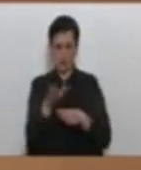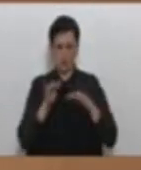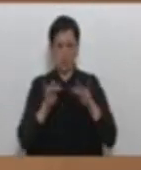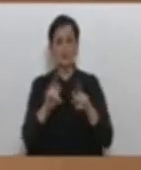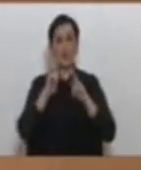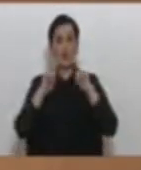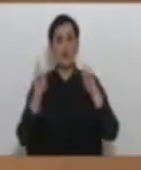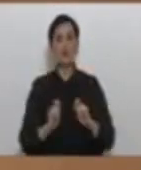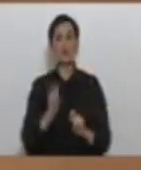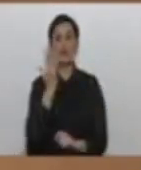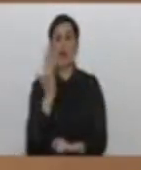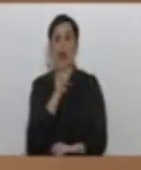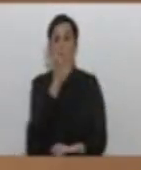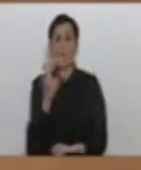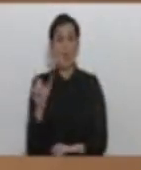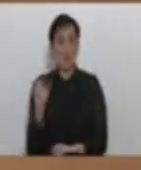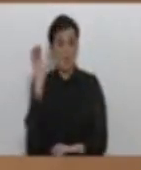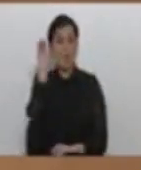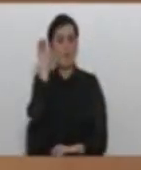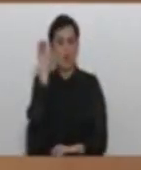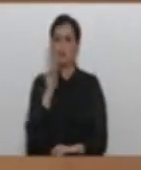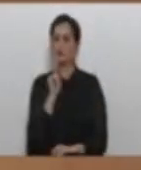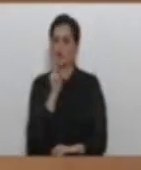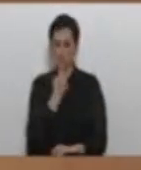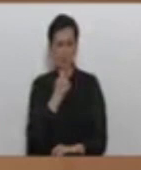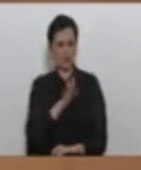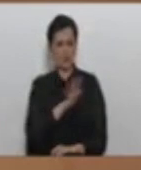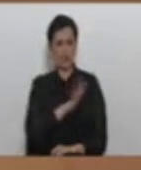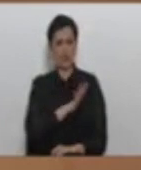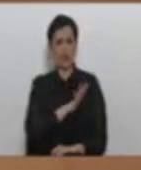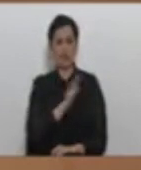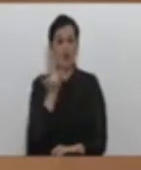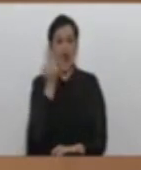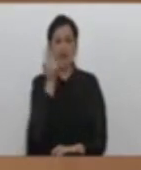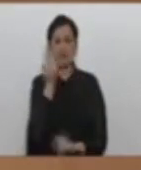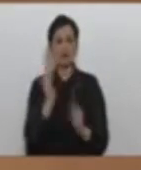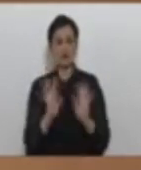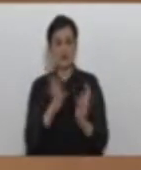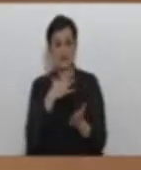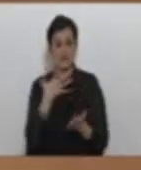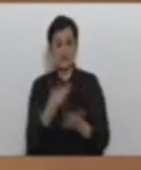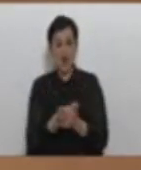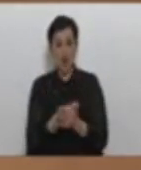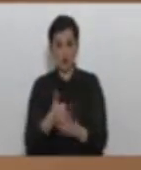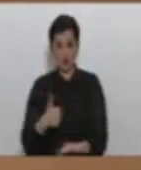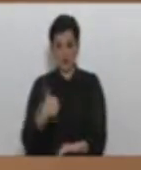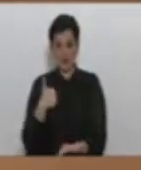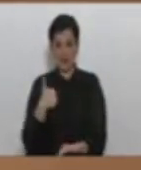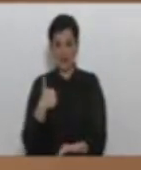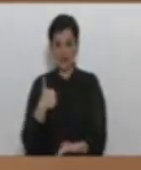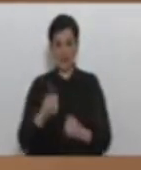უკრაინელი პოლიტიკოსების მოსმენისას რთული იყო არ შეგრცხვენოდა საკუთარი ღირსება